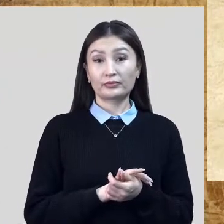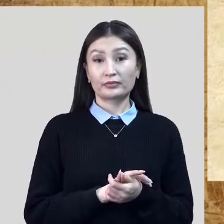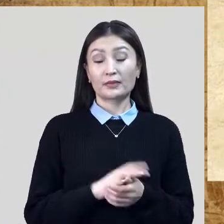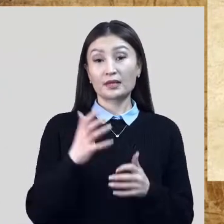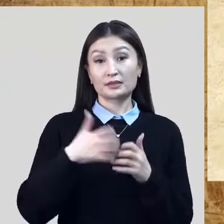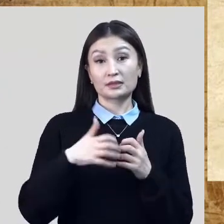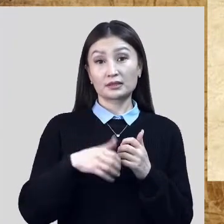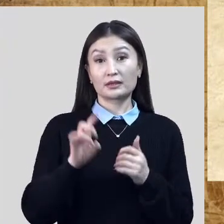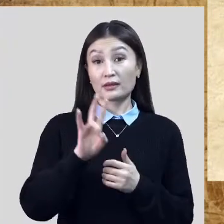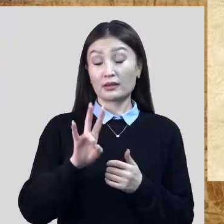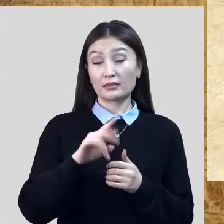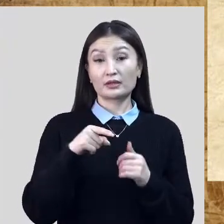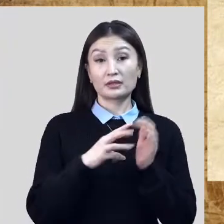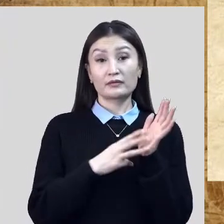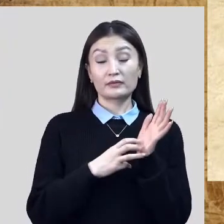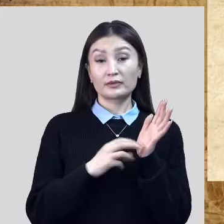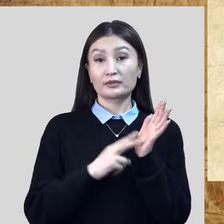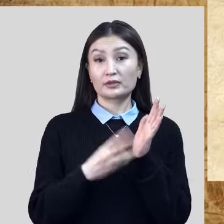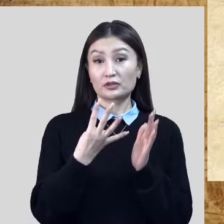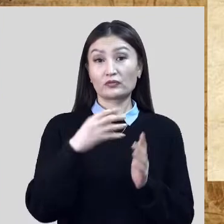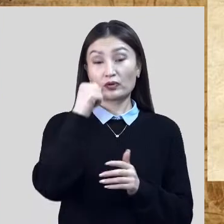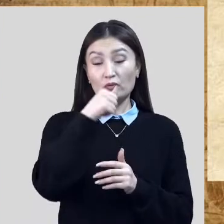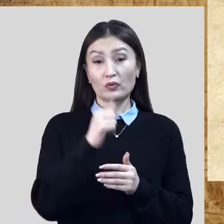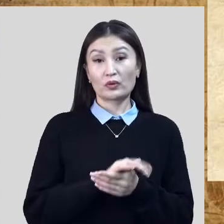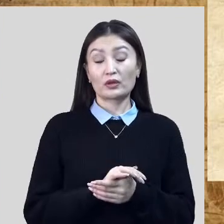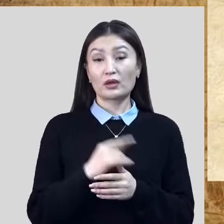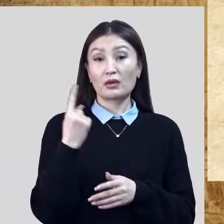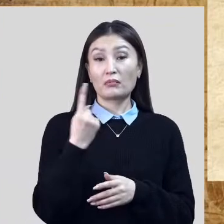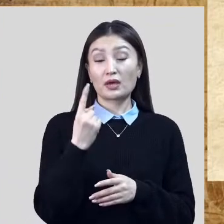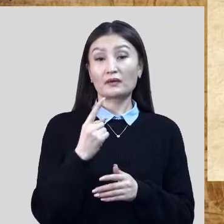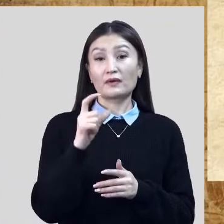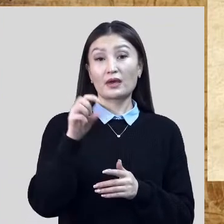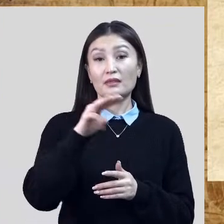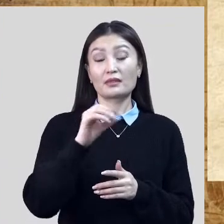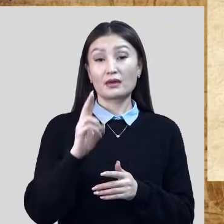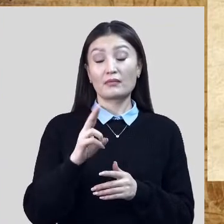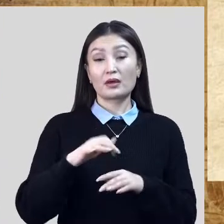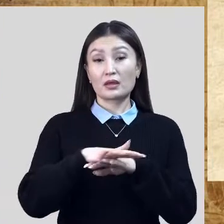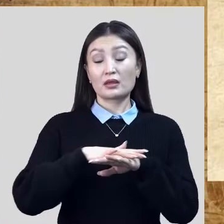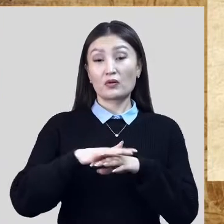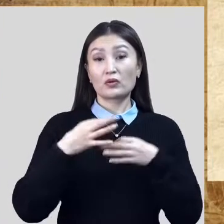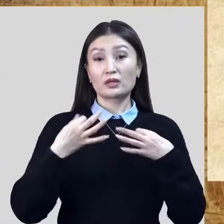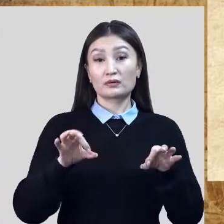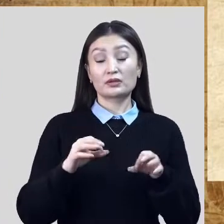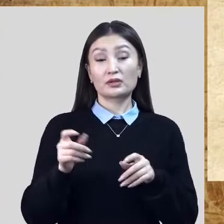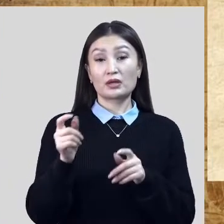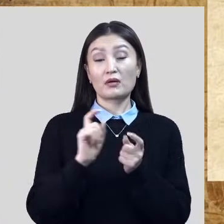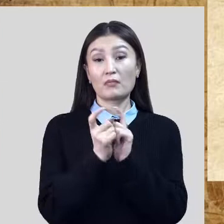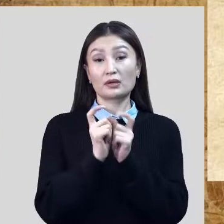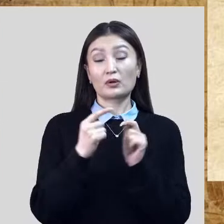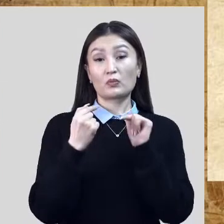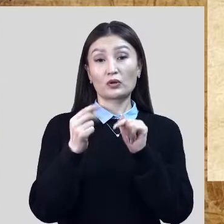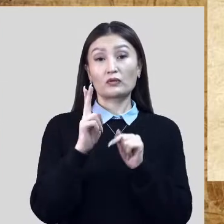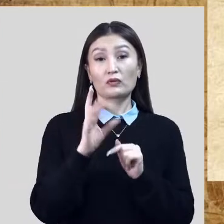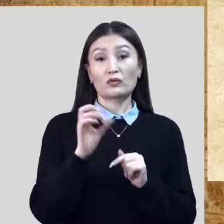К середине ноября 1874 года первый этап народно-освободительной борьбы кыргызов против